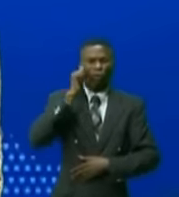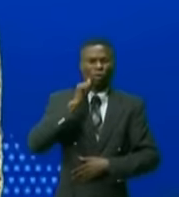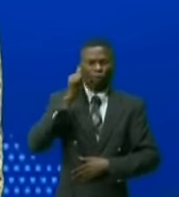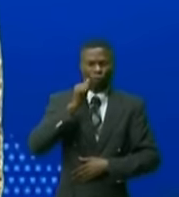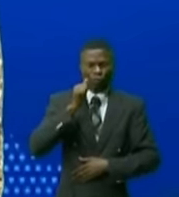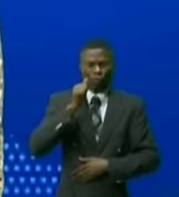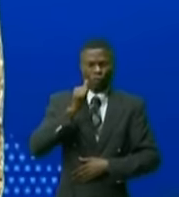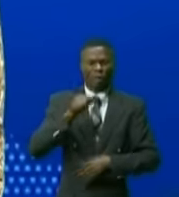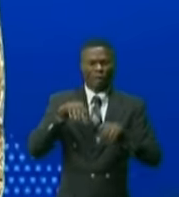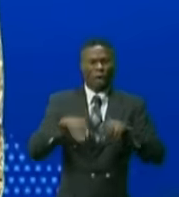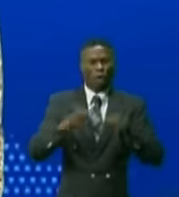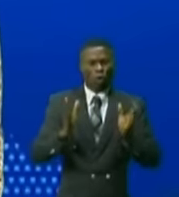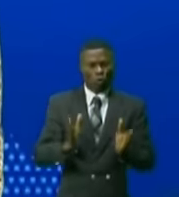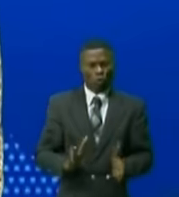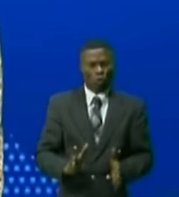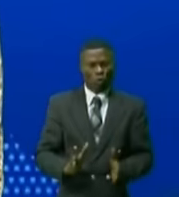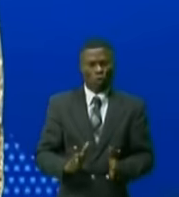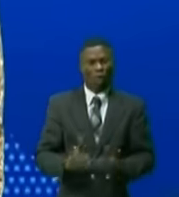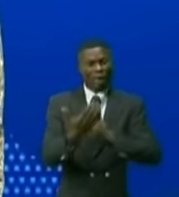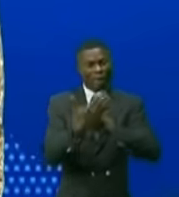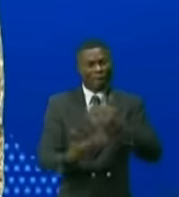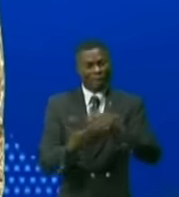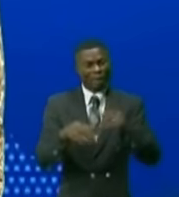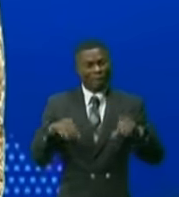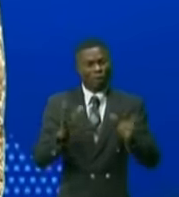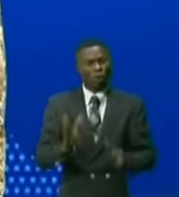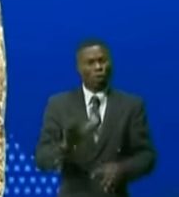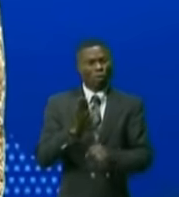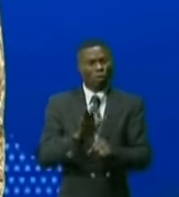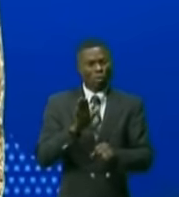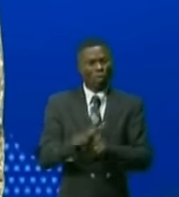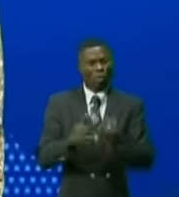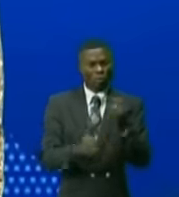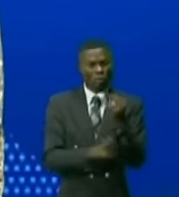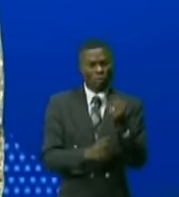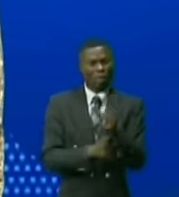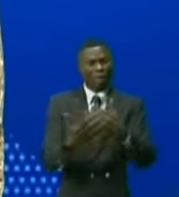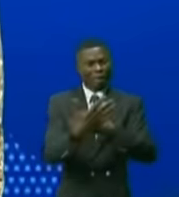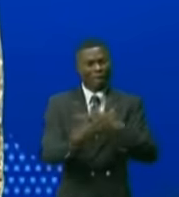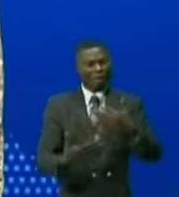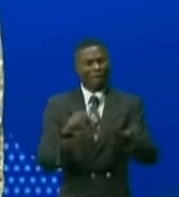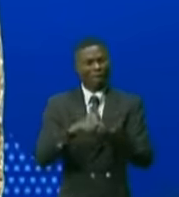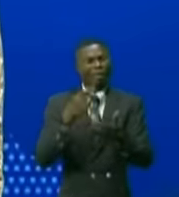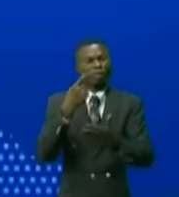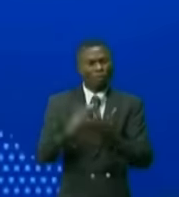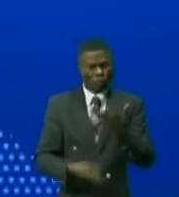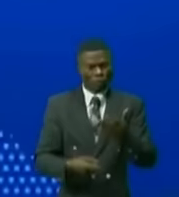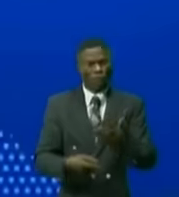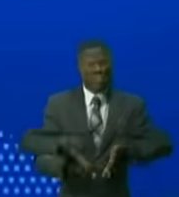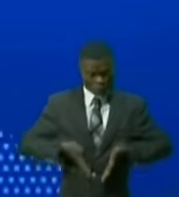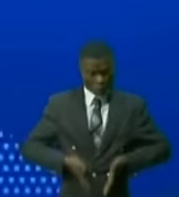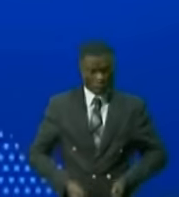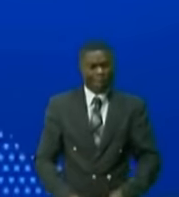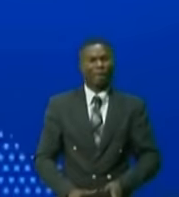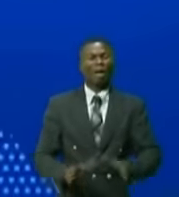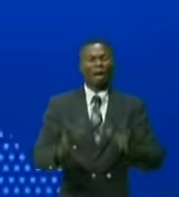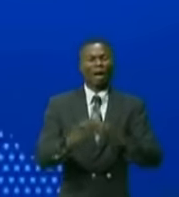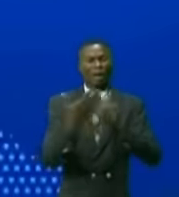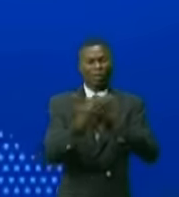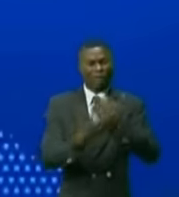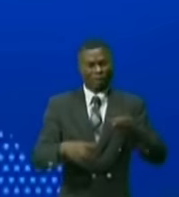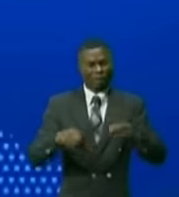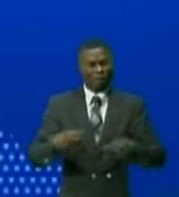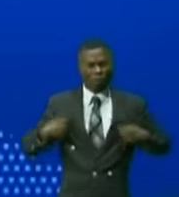sang, parce que toi, la Makila Congo, qu'il y a beaucoup de gens qui sont morts. Quand vous dites de sang, c'est-à-dire? Le sang, le sang congolais qui traverse nos